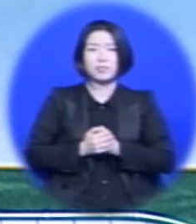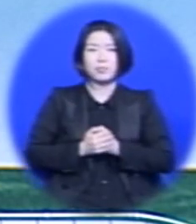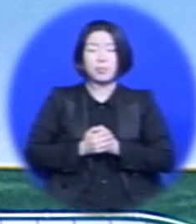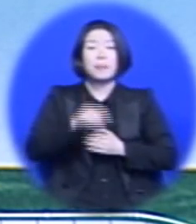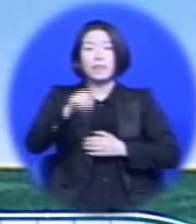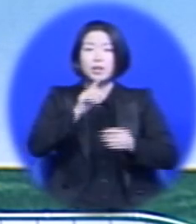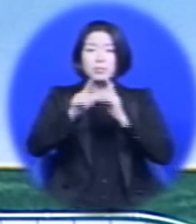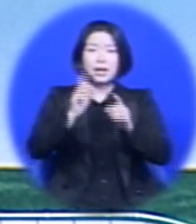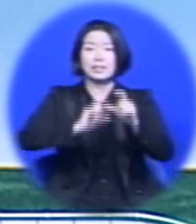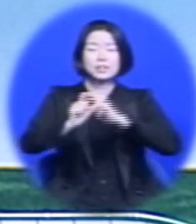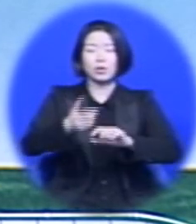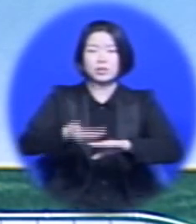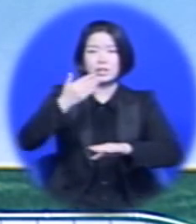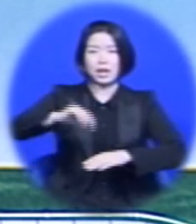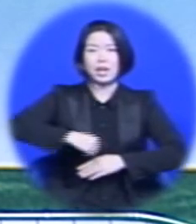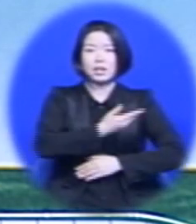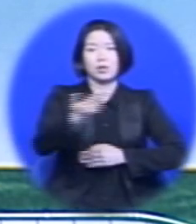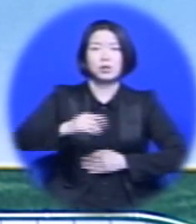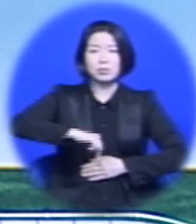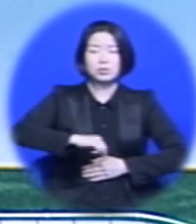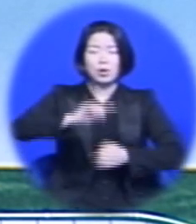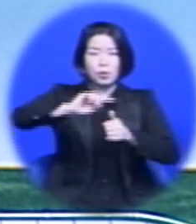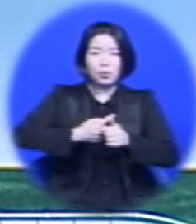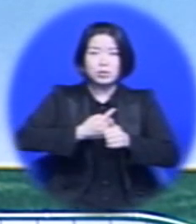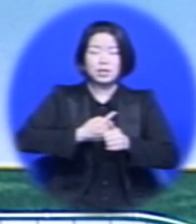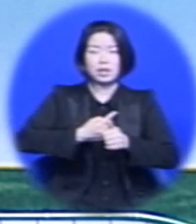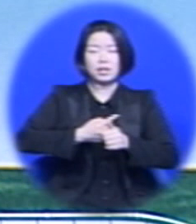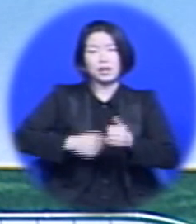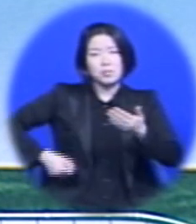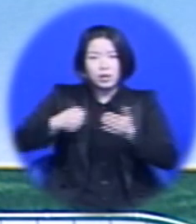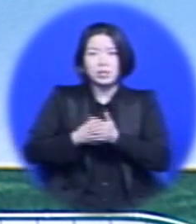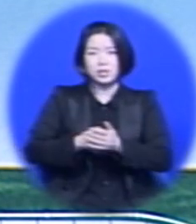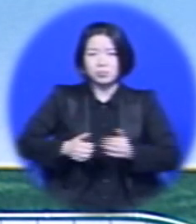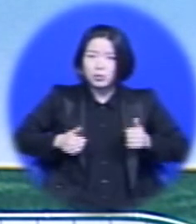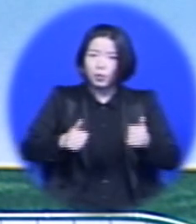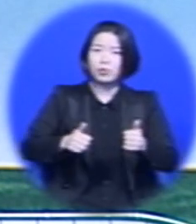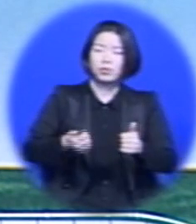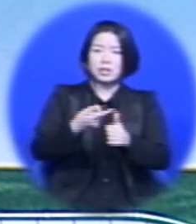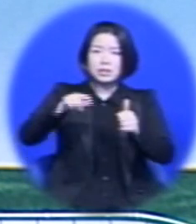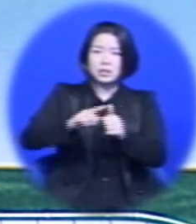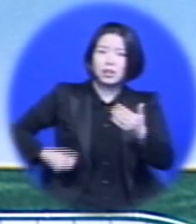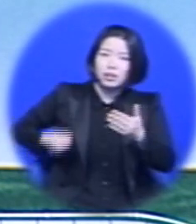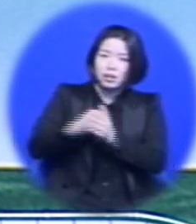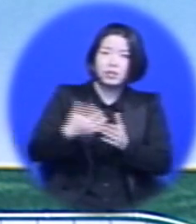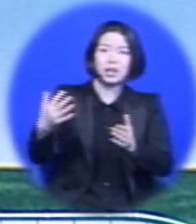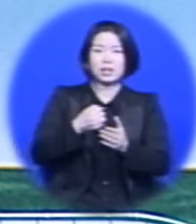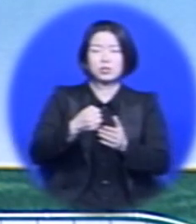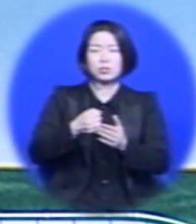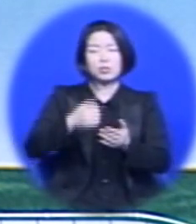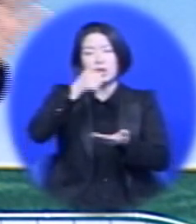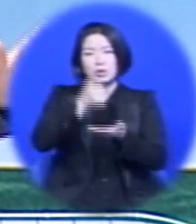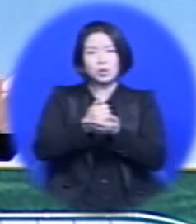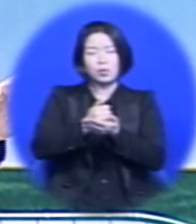그 말은 더 이상 여러분 스스로의 노력으로 결심으로 여러분 의지적인 결단으로 죄와